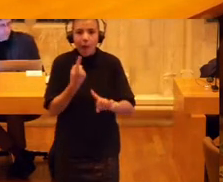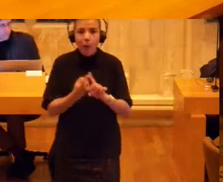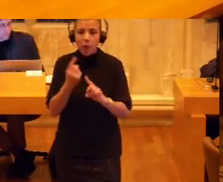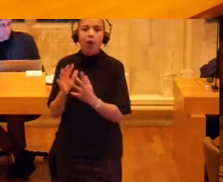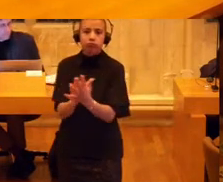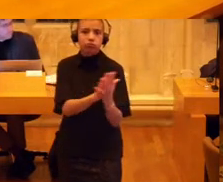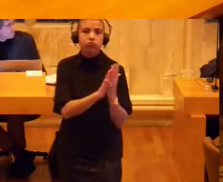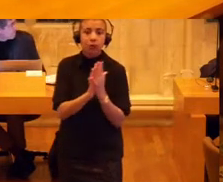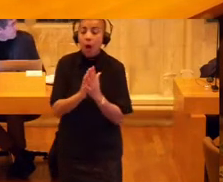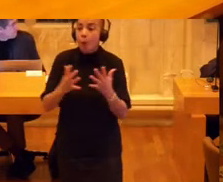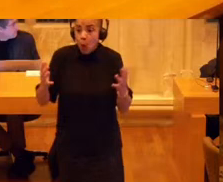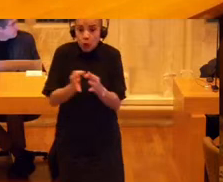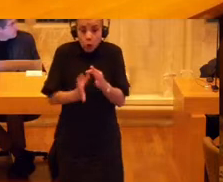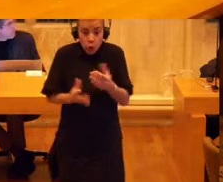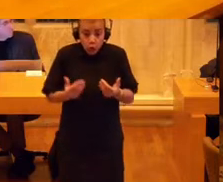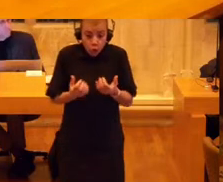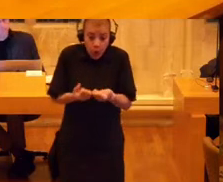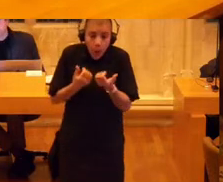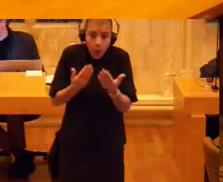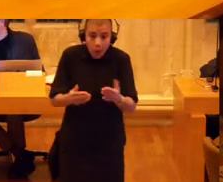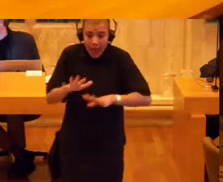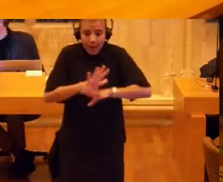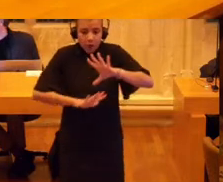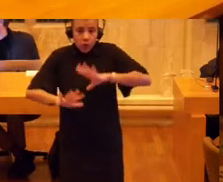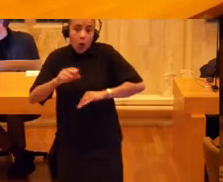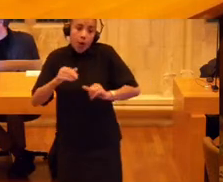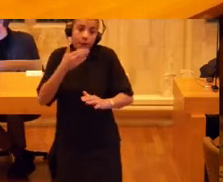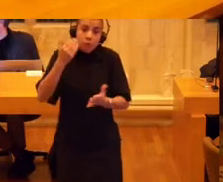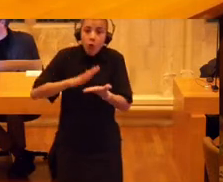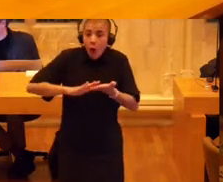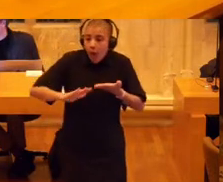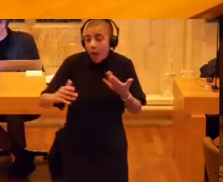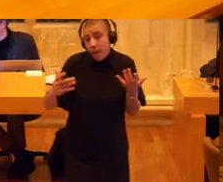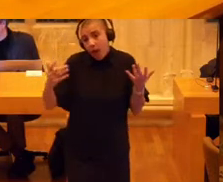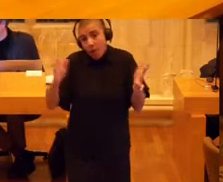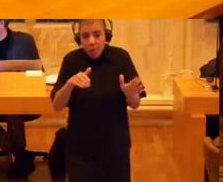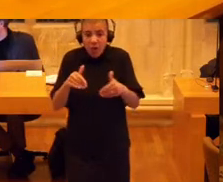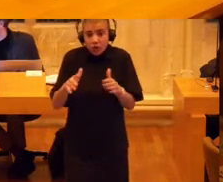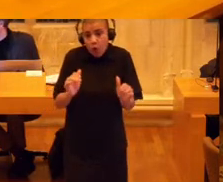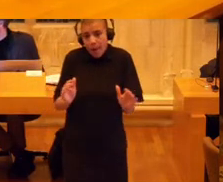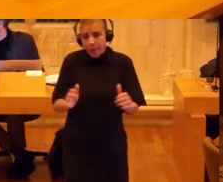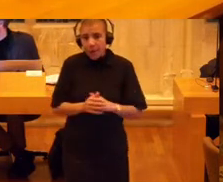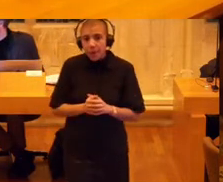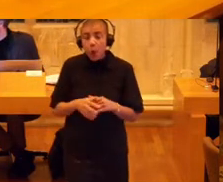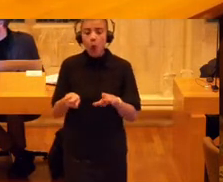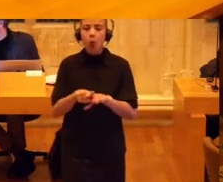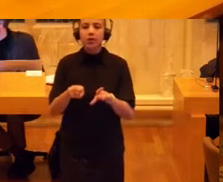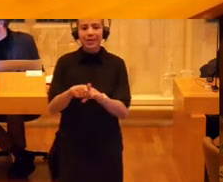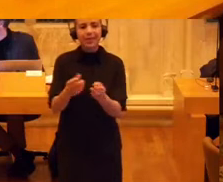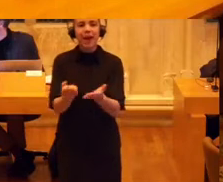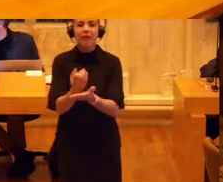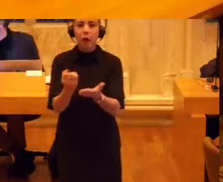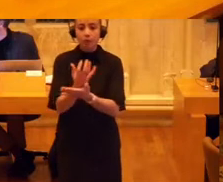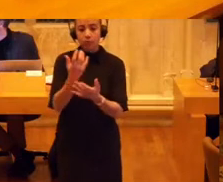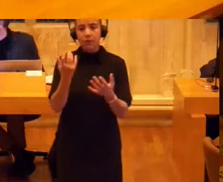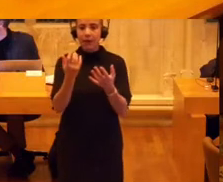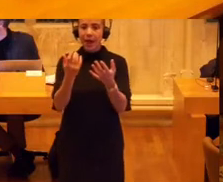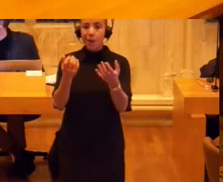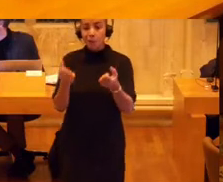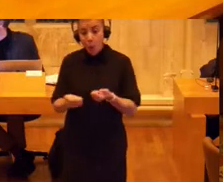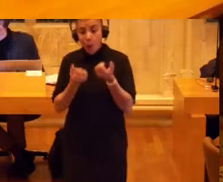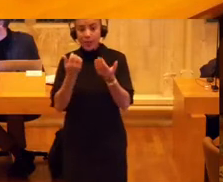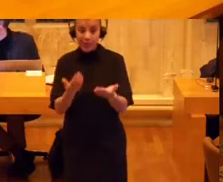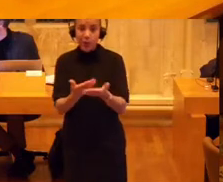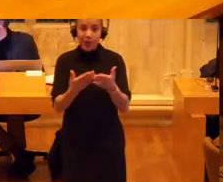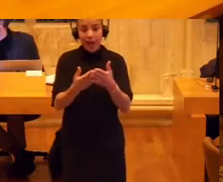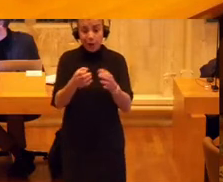fonctionne. C'est quand même mieux que rien. Hein. Et puis, je tiens quand même à dire que cette solution, elle a été trouvée avec les équipes de la ville, que je